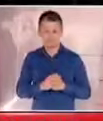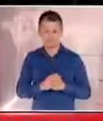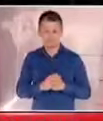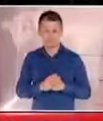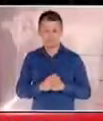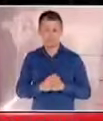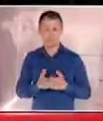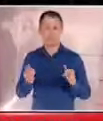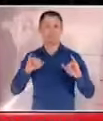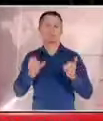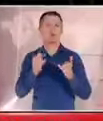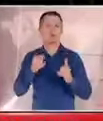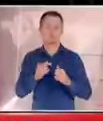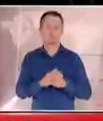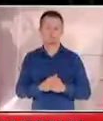actuale,